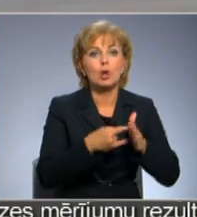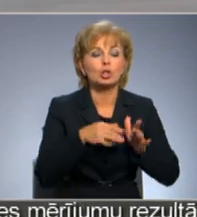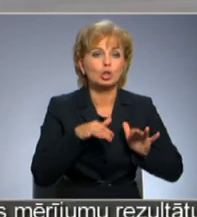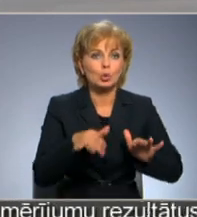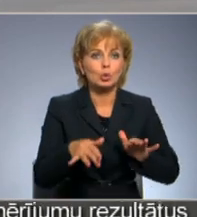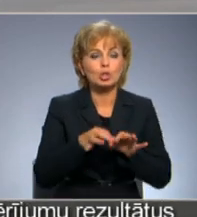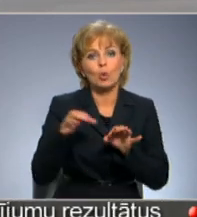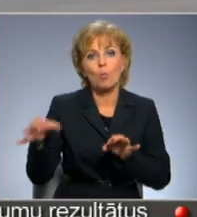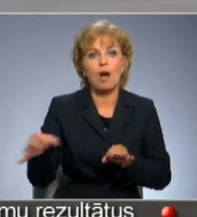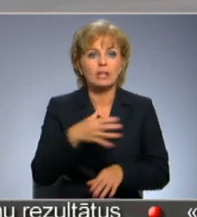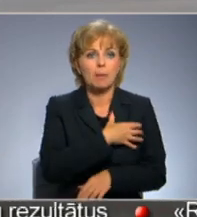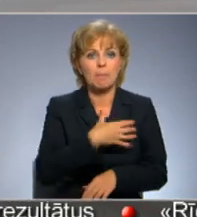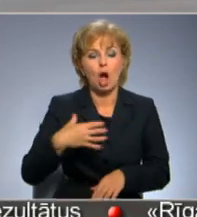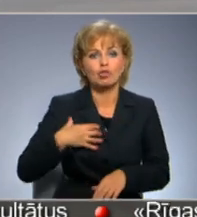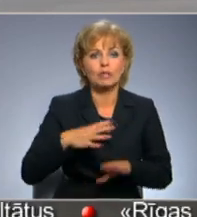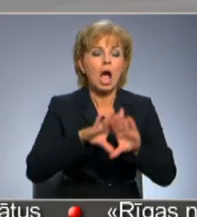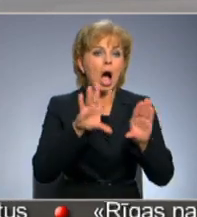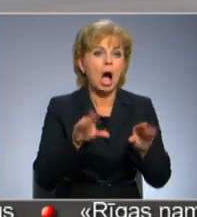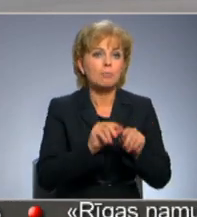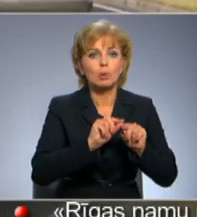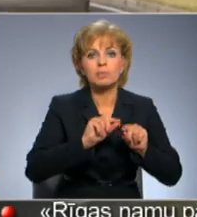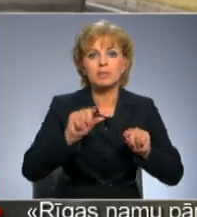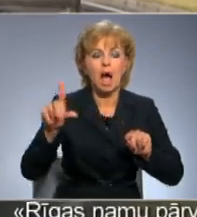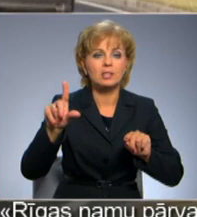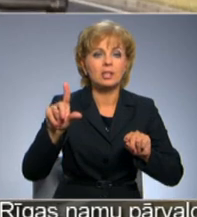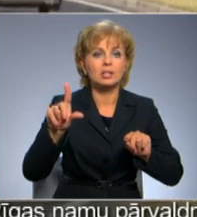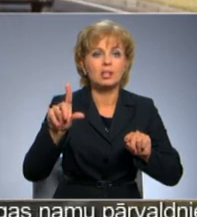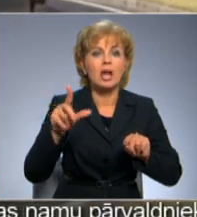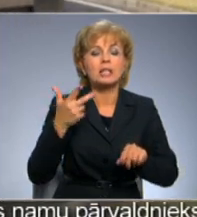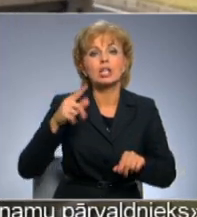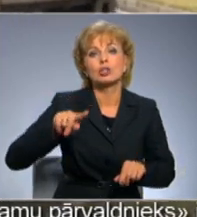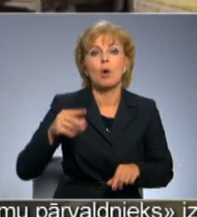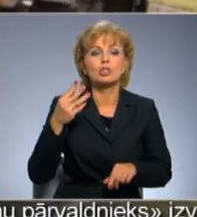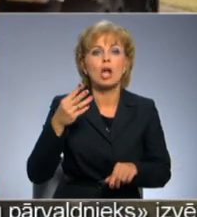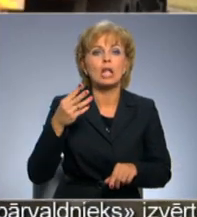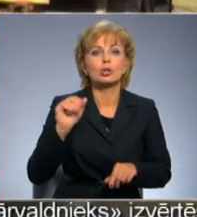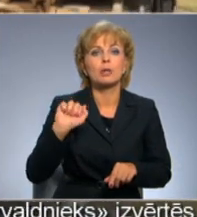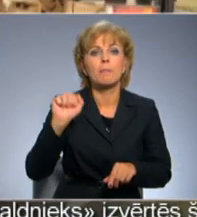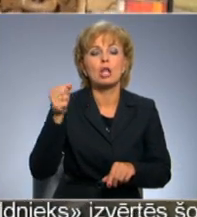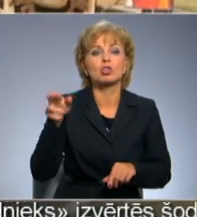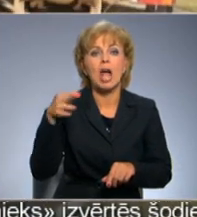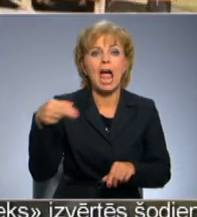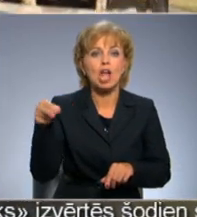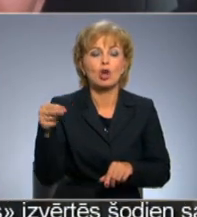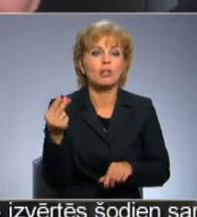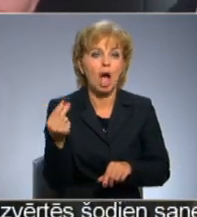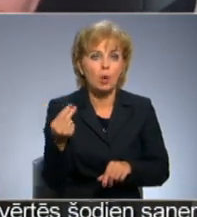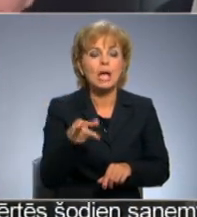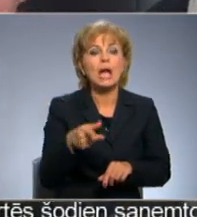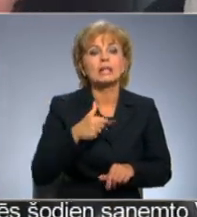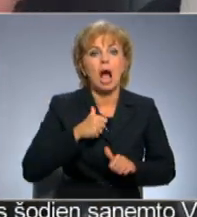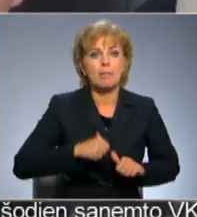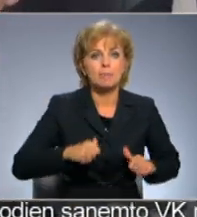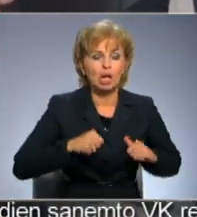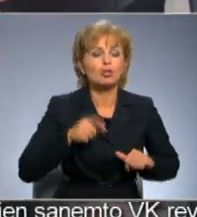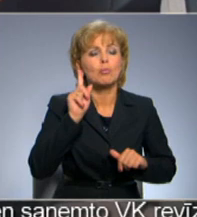novada pašvaldībā, kur apjoms sasniedz te ir 3,4 miljonus eiro. Nu, ļoti labi ir apmierinoši. Pirms tam